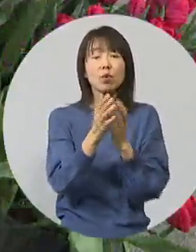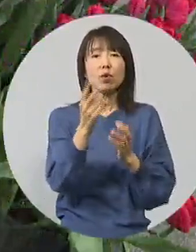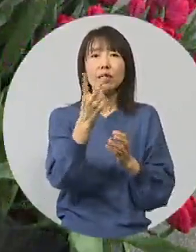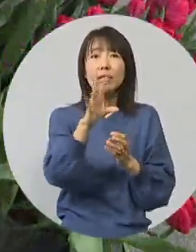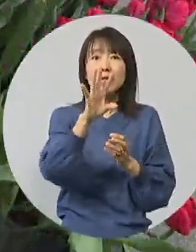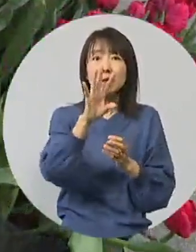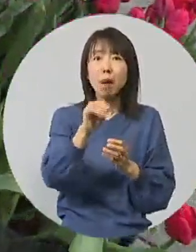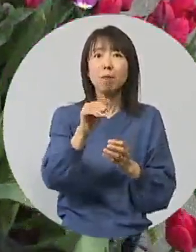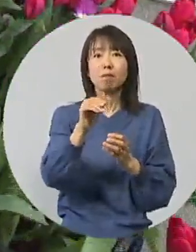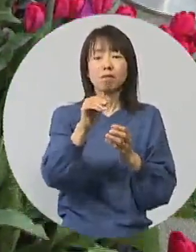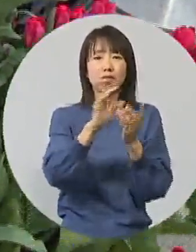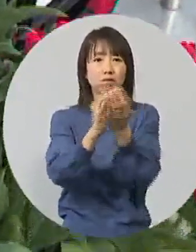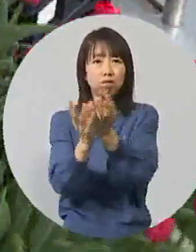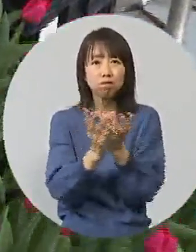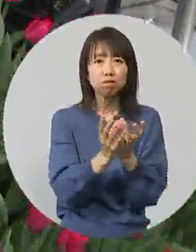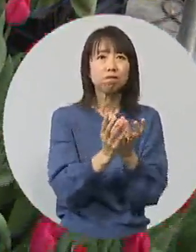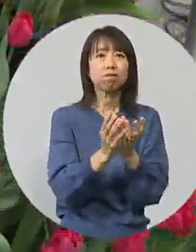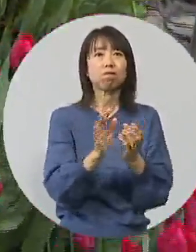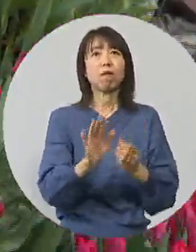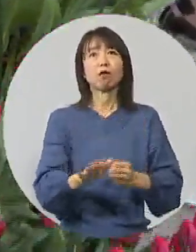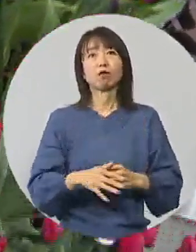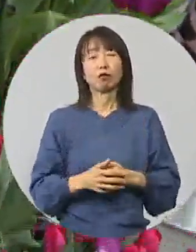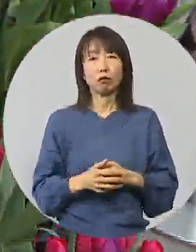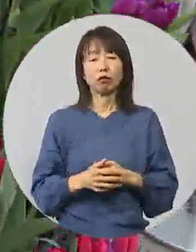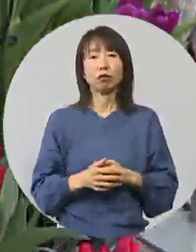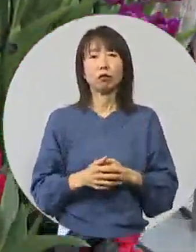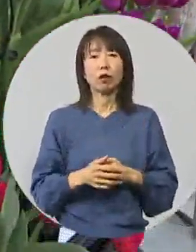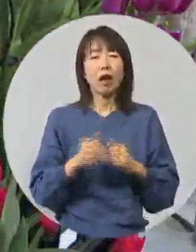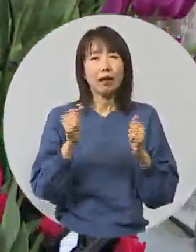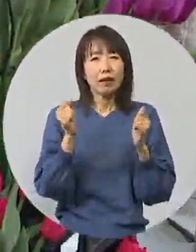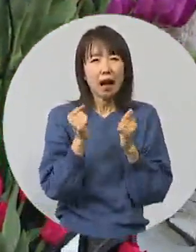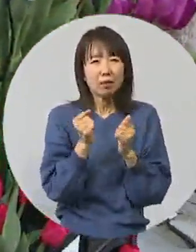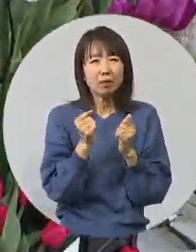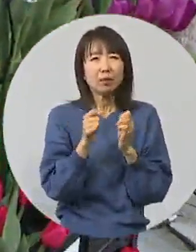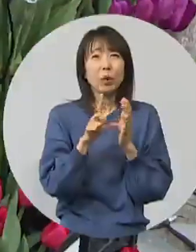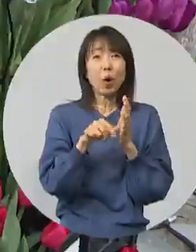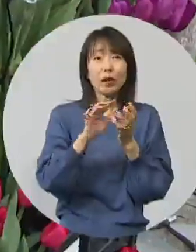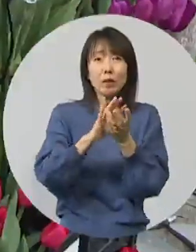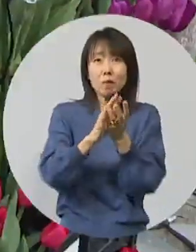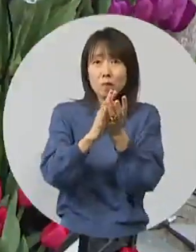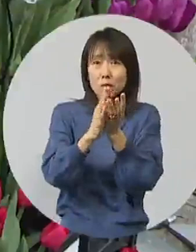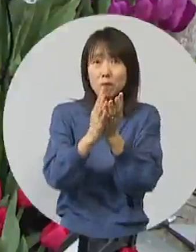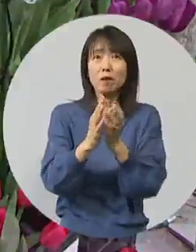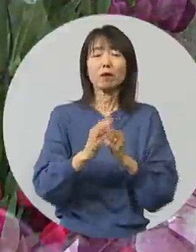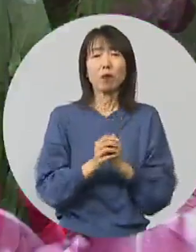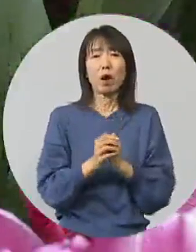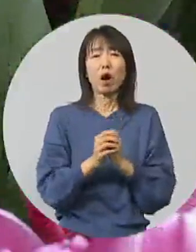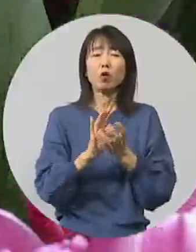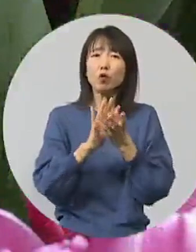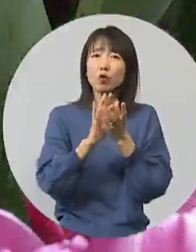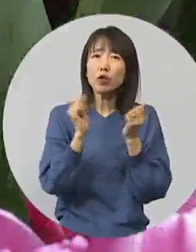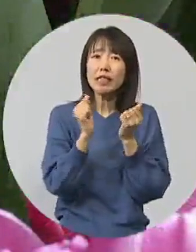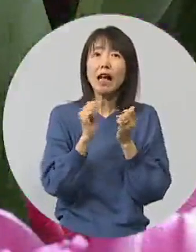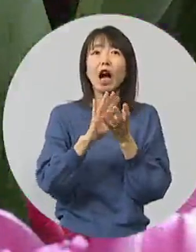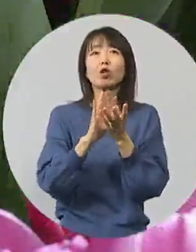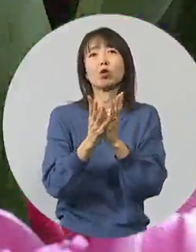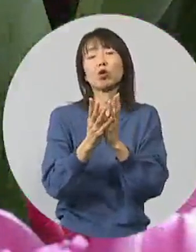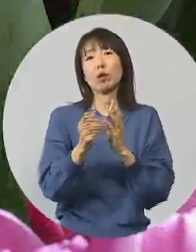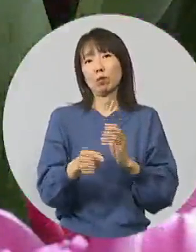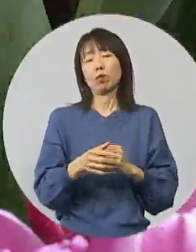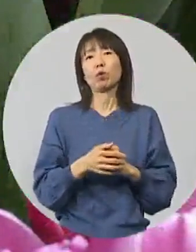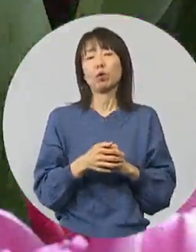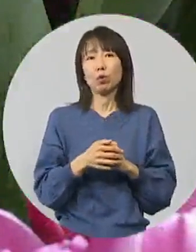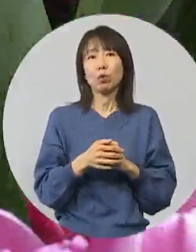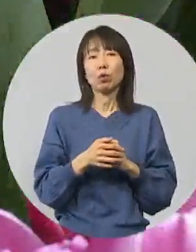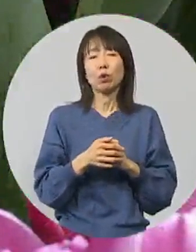が開花しました。寒さ厳しい時期に開花し始めるウィンターチューリップ、例年